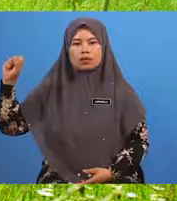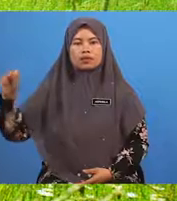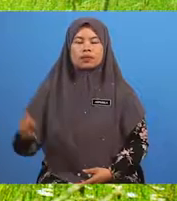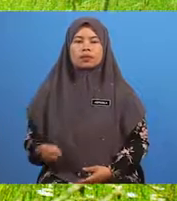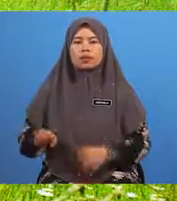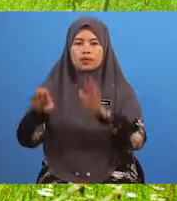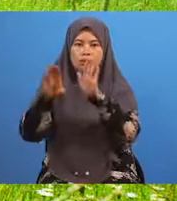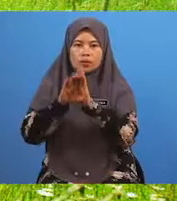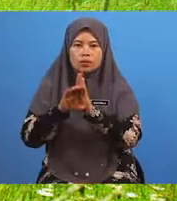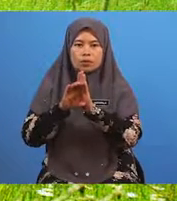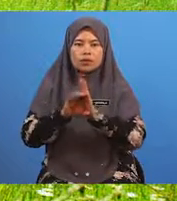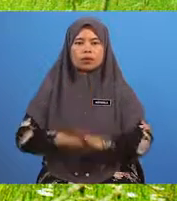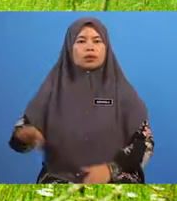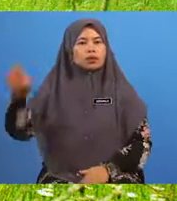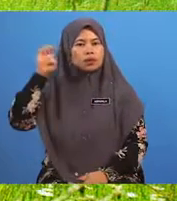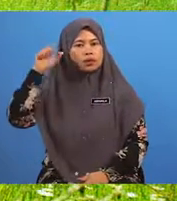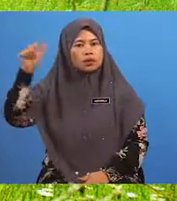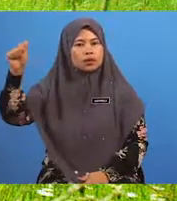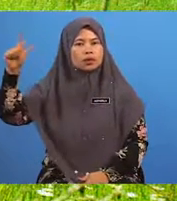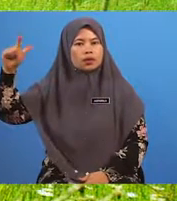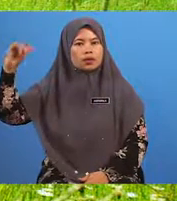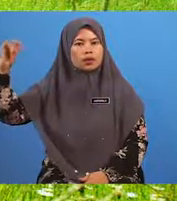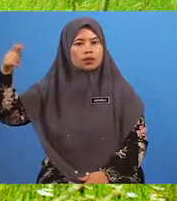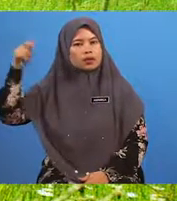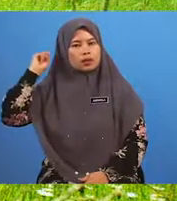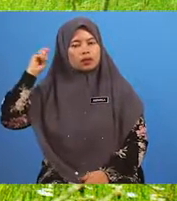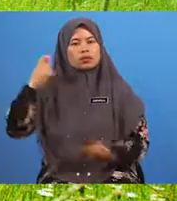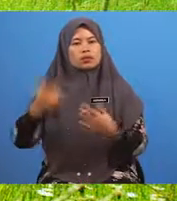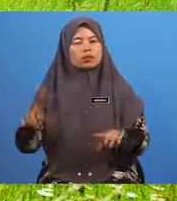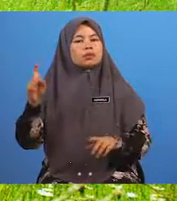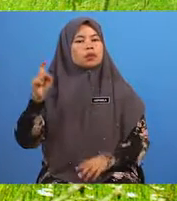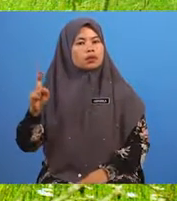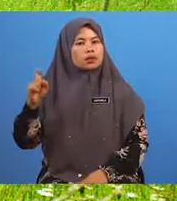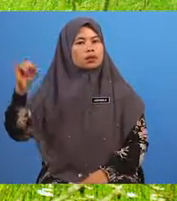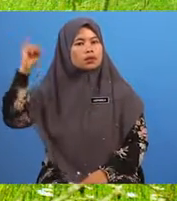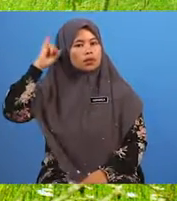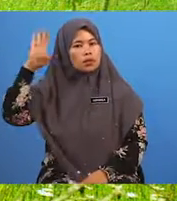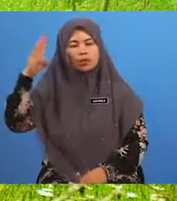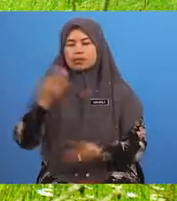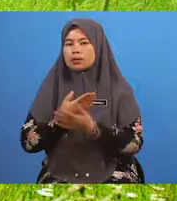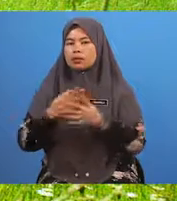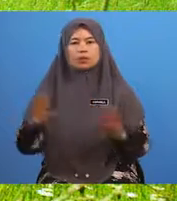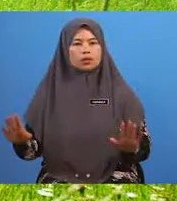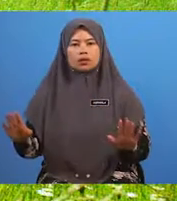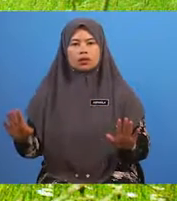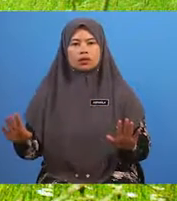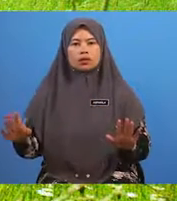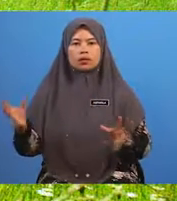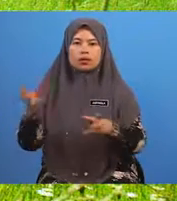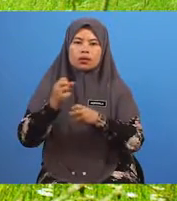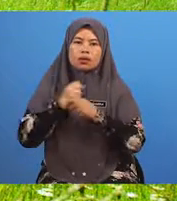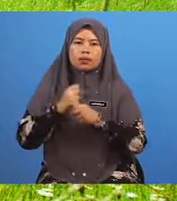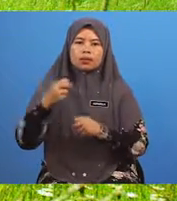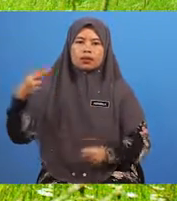angkat kepada Ibrahim tadi meninggal dunia, Ibrahim tidak berhak untuk mendapat harta pusaka yang diwariskan oleh